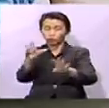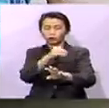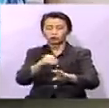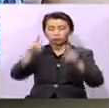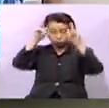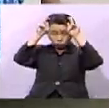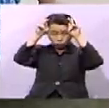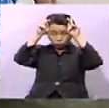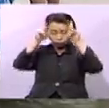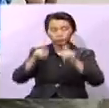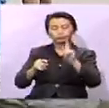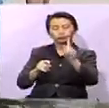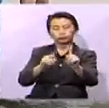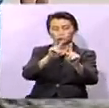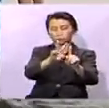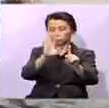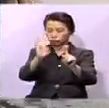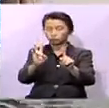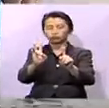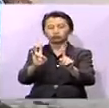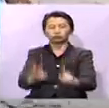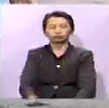Kuala Kerai 127.